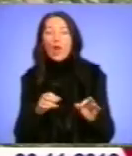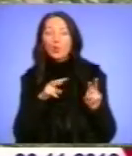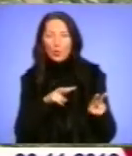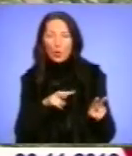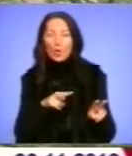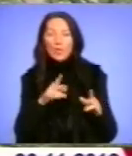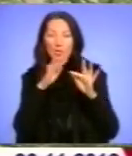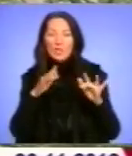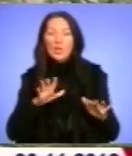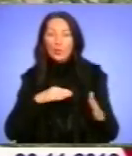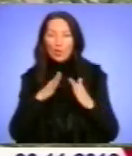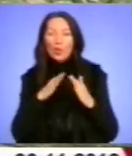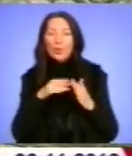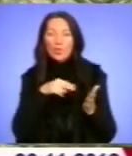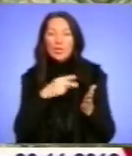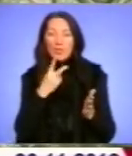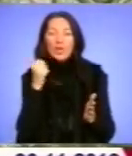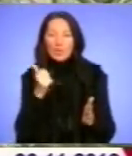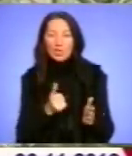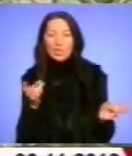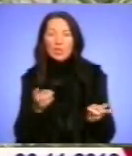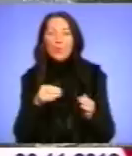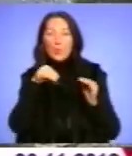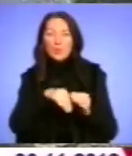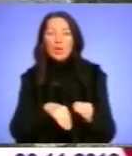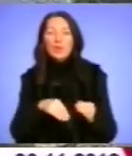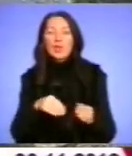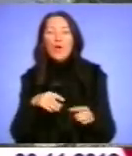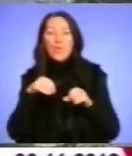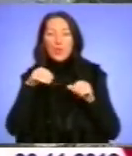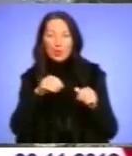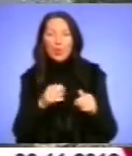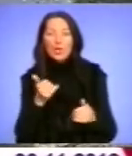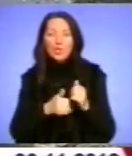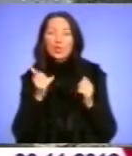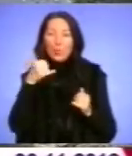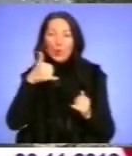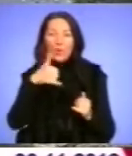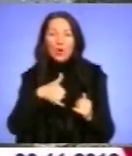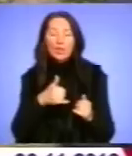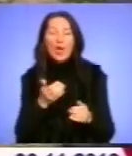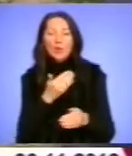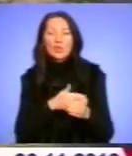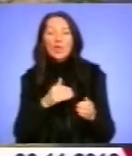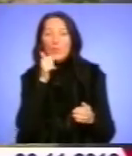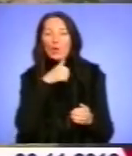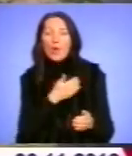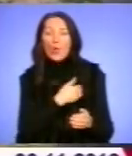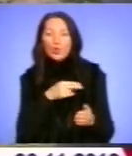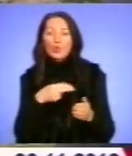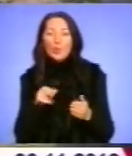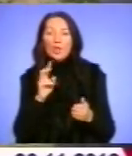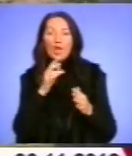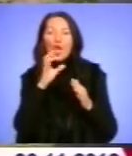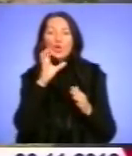поставити в горщик з піском і часто поливати. До слова, останніми роками зріс попит на сосну. Краще зберігається сосна, але